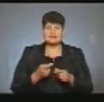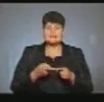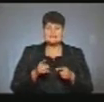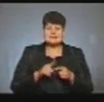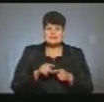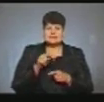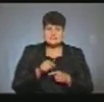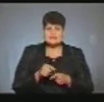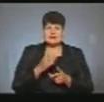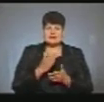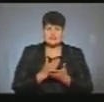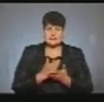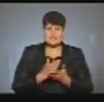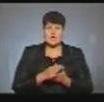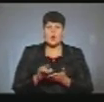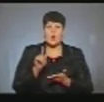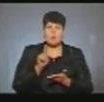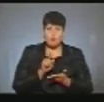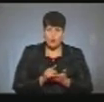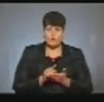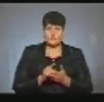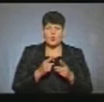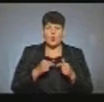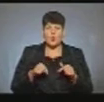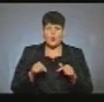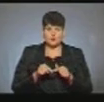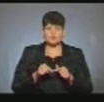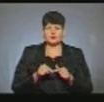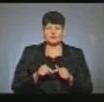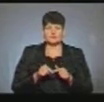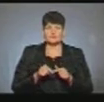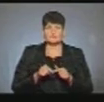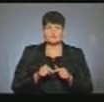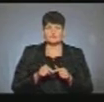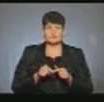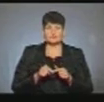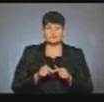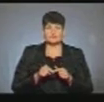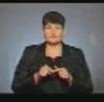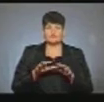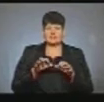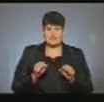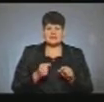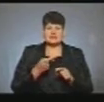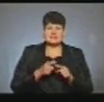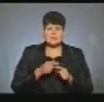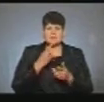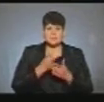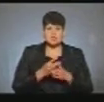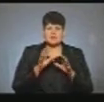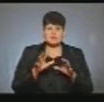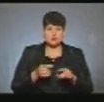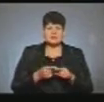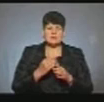Це є обов'язок центрального органу виконавчої влади, тому що це передбачено законом, що цей порядок мав